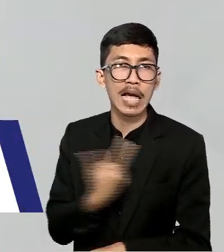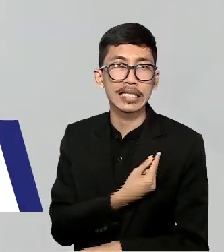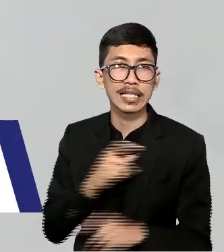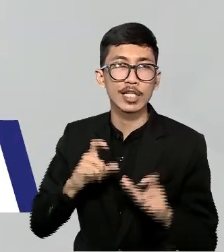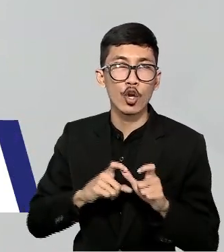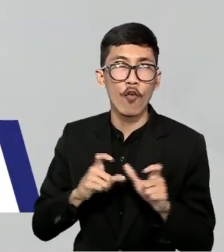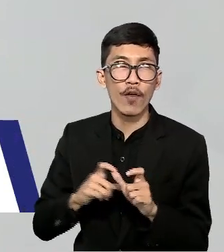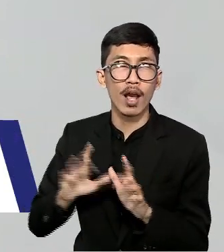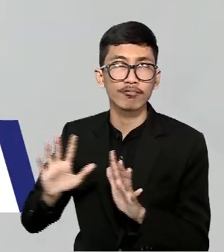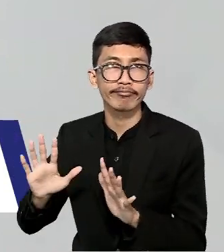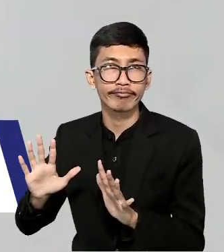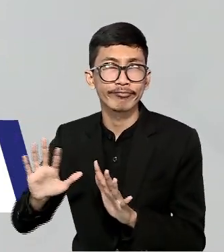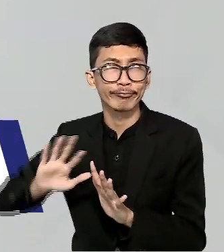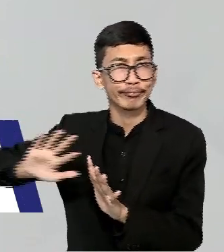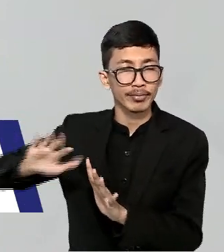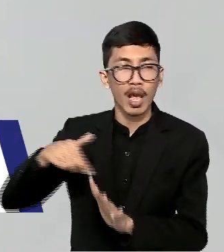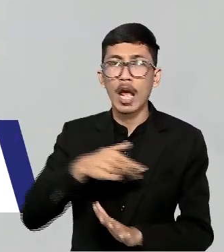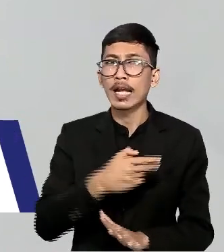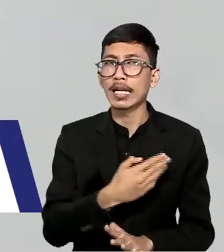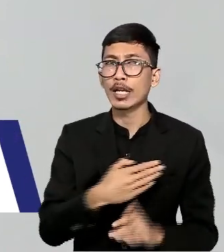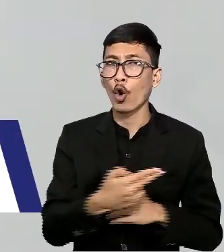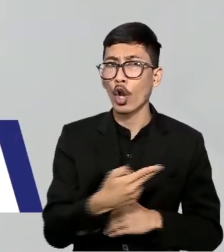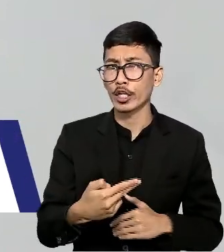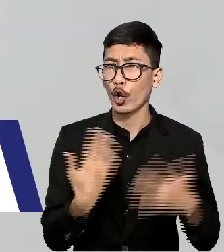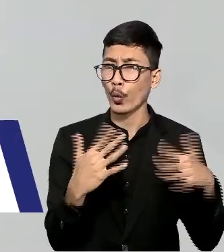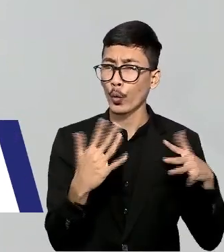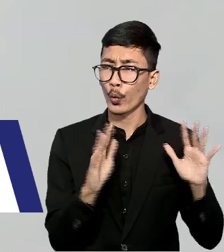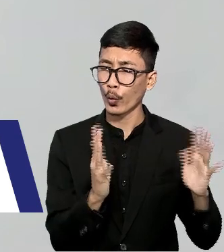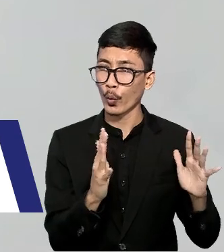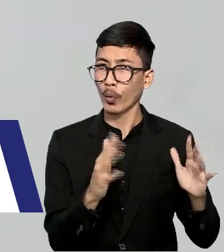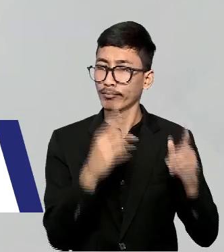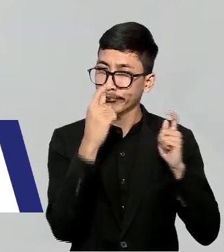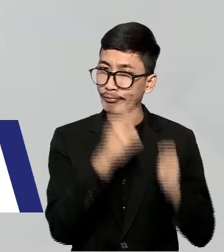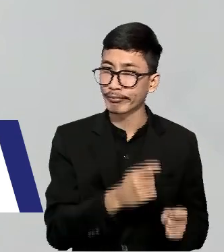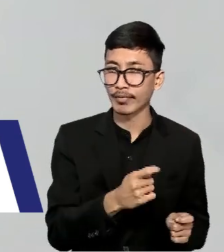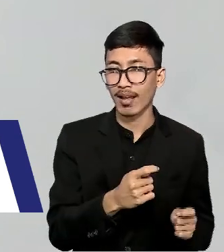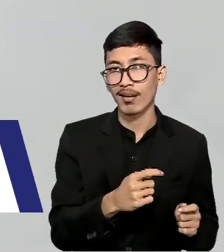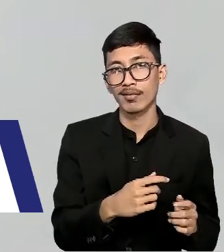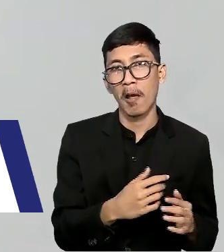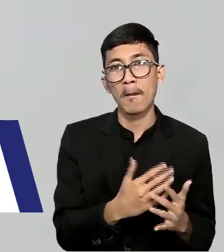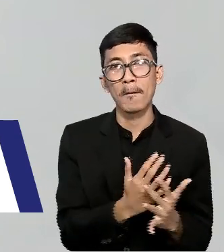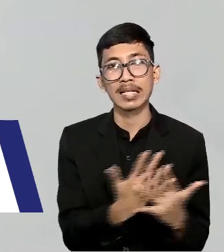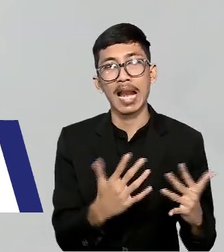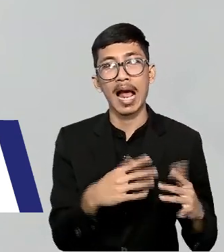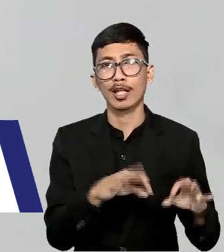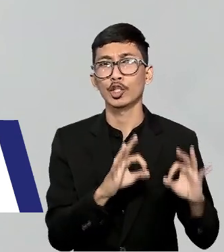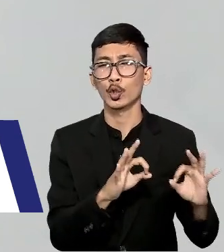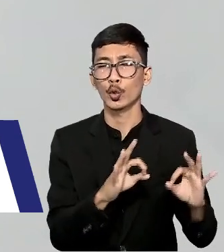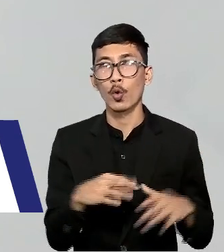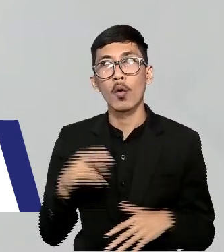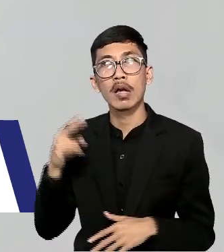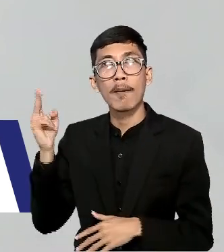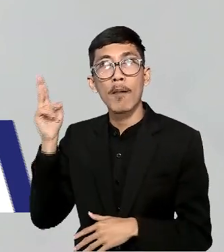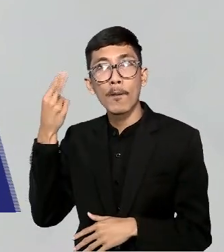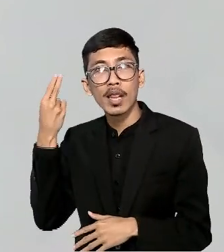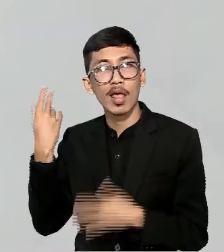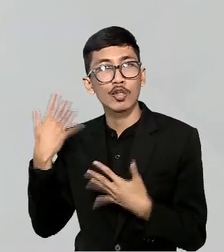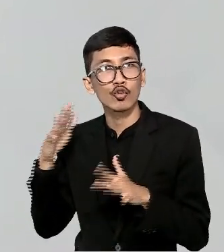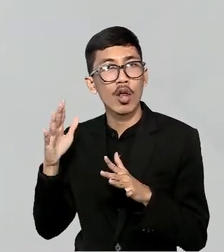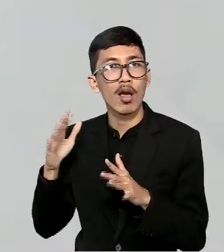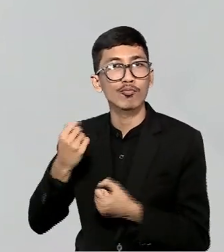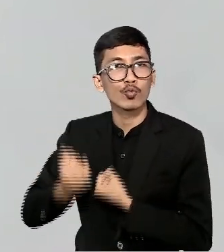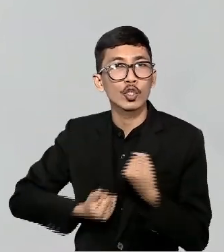efikasinya lebih rendah tetapi kita sudah melihat dampak daripada kebijakan pemerintah dan kepatuhan masyarakat kita untuk maju vaksin